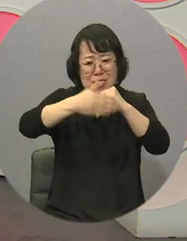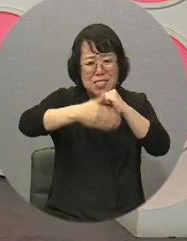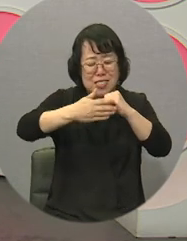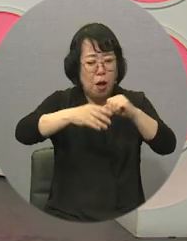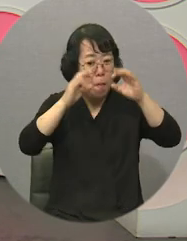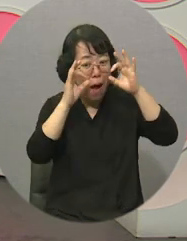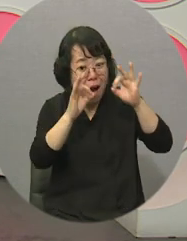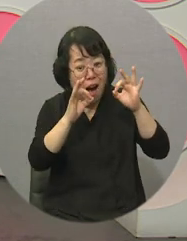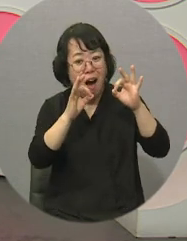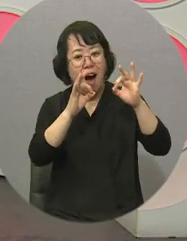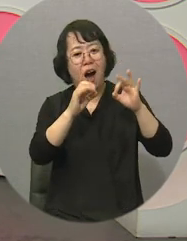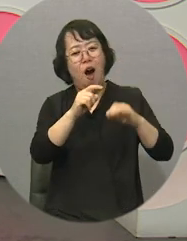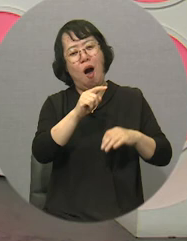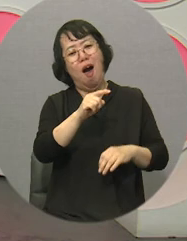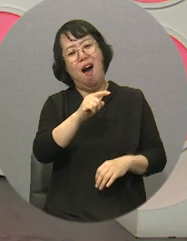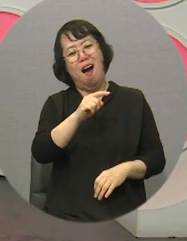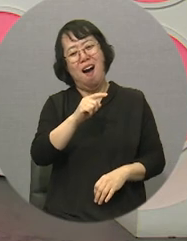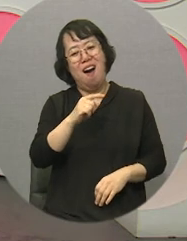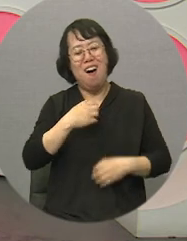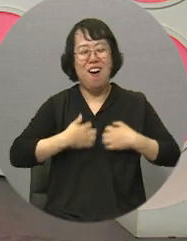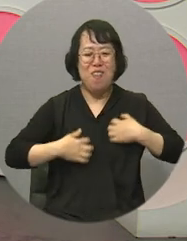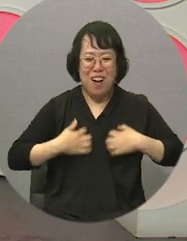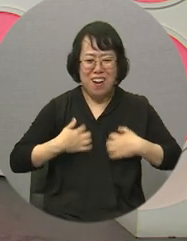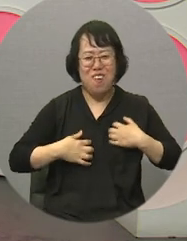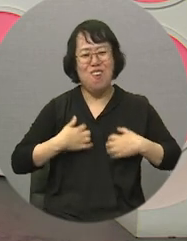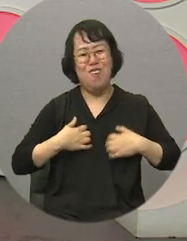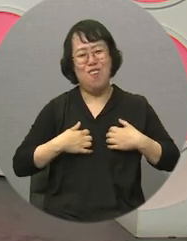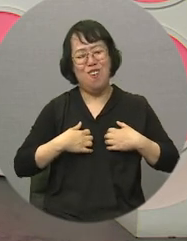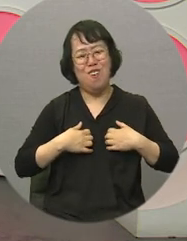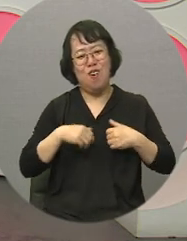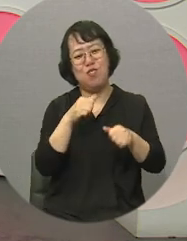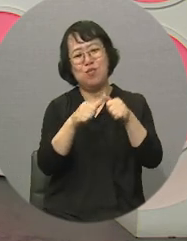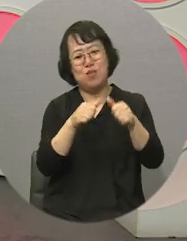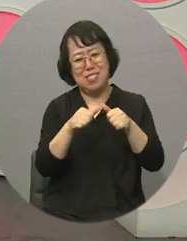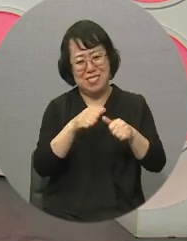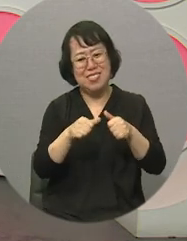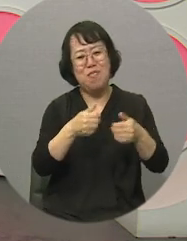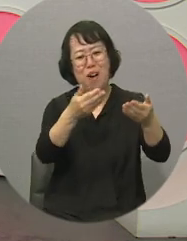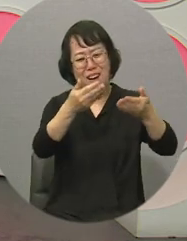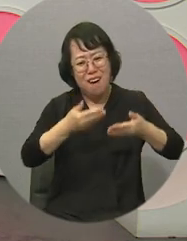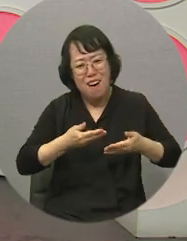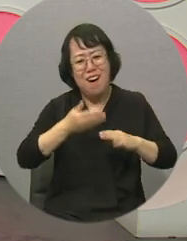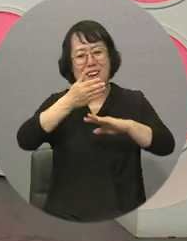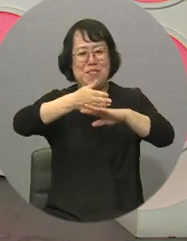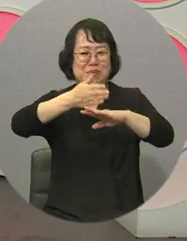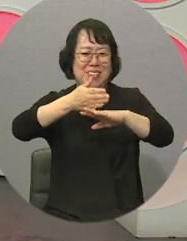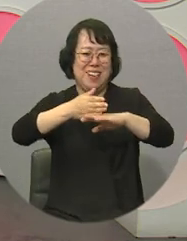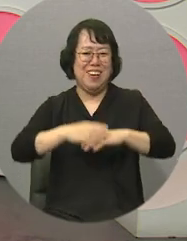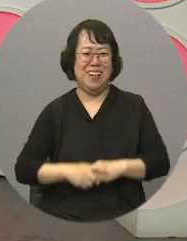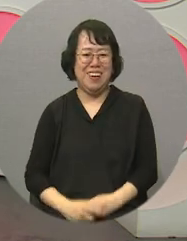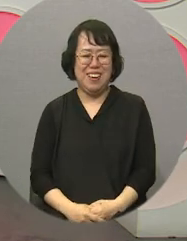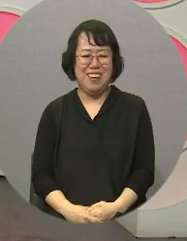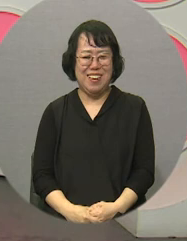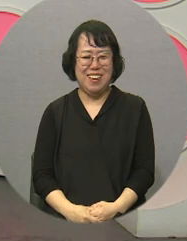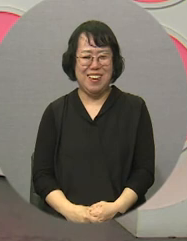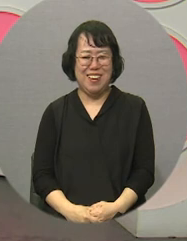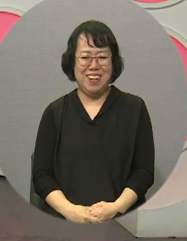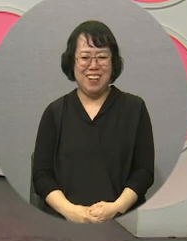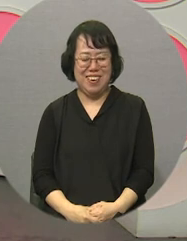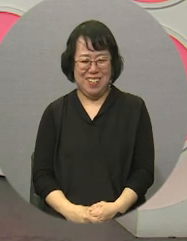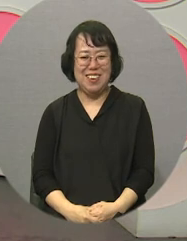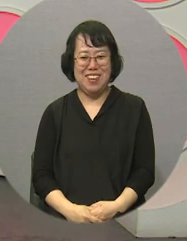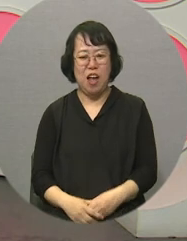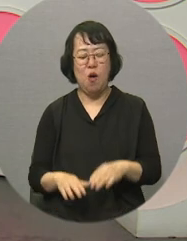신부를 상상하면서 살며시 통화 버튼을 눌렀습니다라는 오늘의 감동 사연이네요. 네, 그래요.